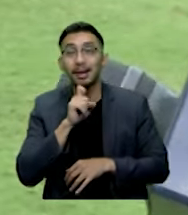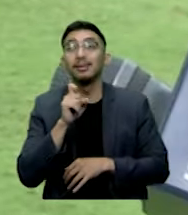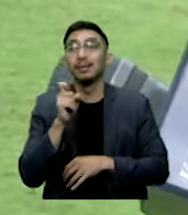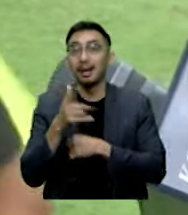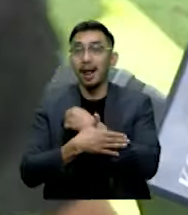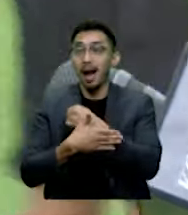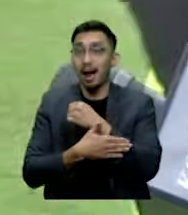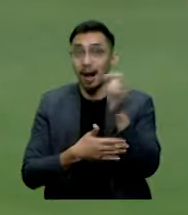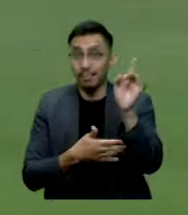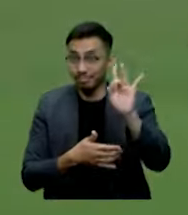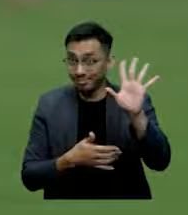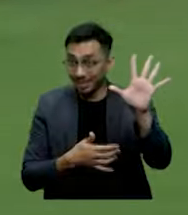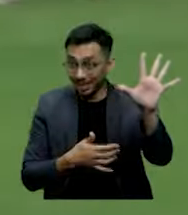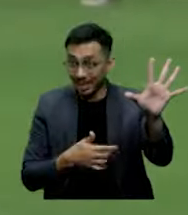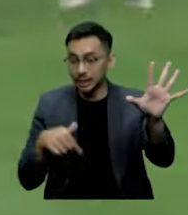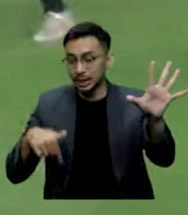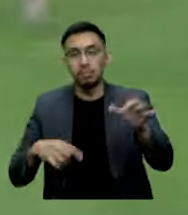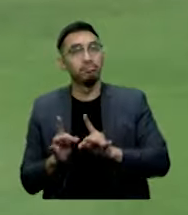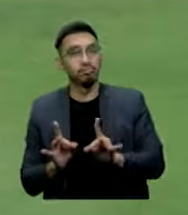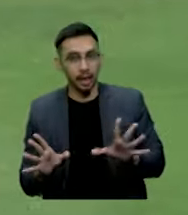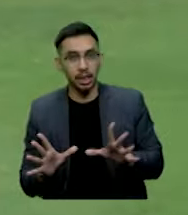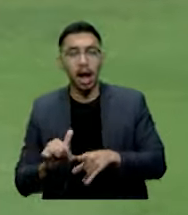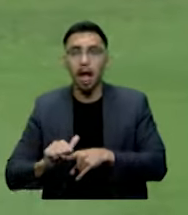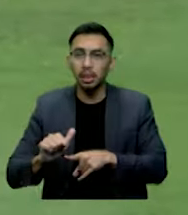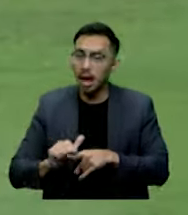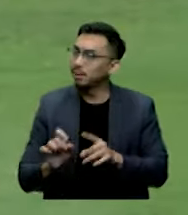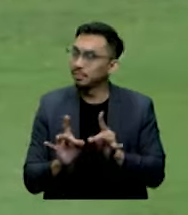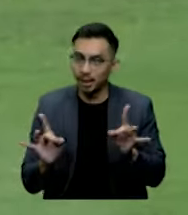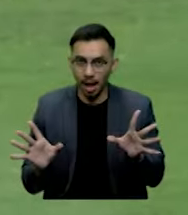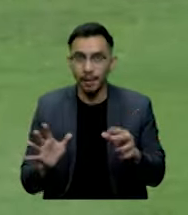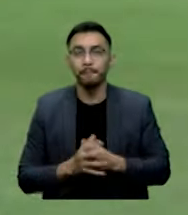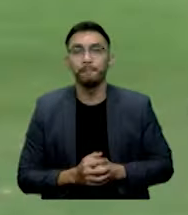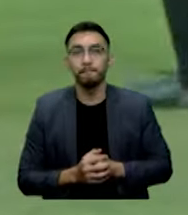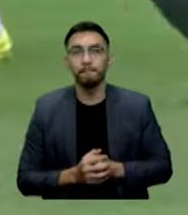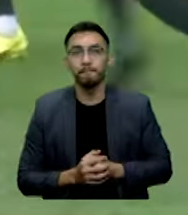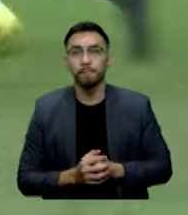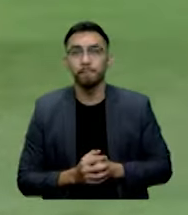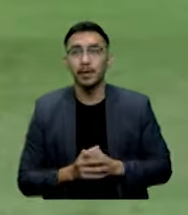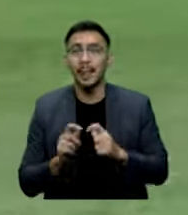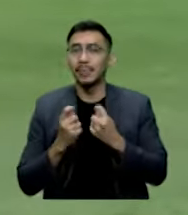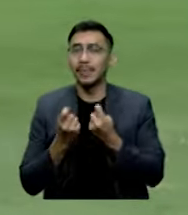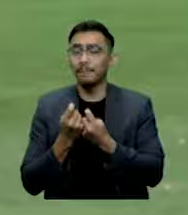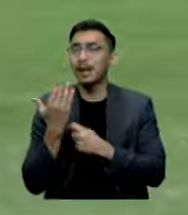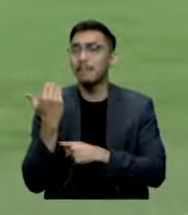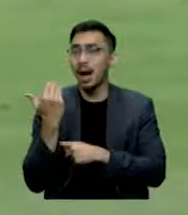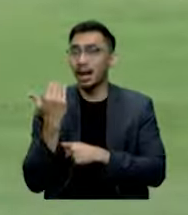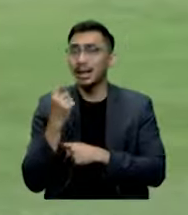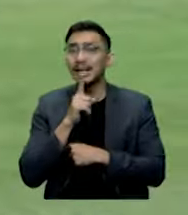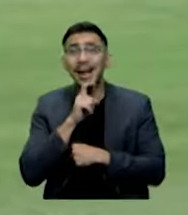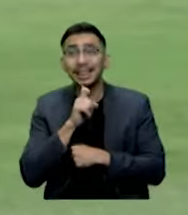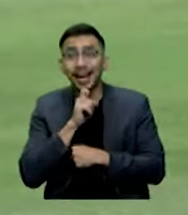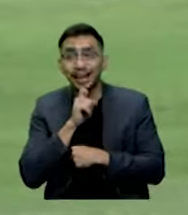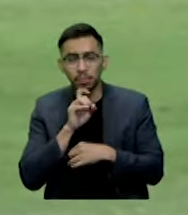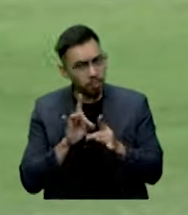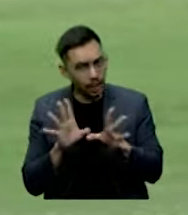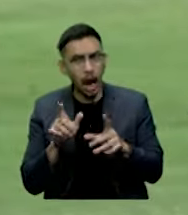Pemain keluar itu menandakan yang berkualitas. Dan alhamdulillah saya berkomunikasi dengan klub Liga 1,